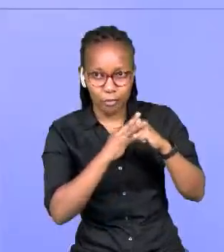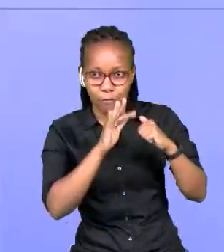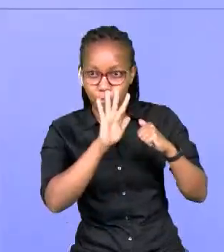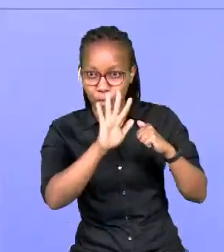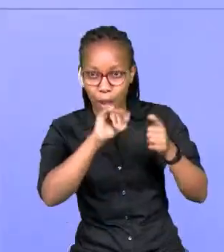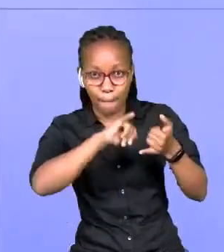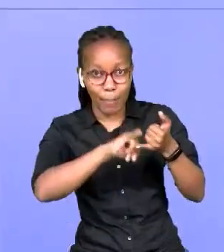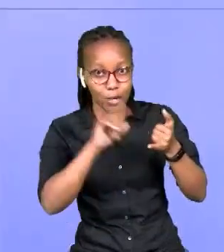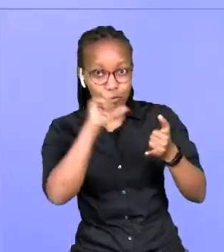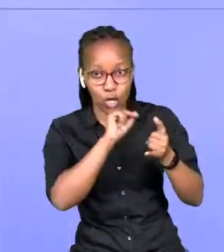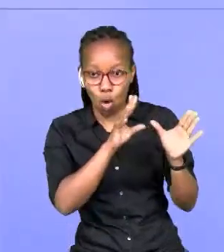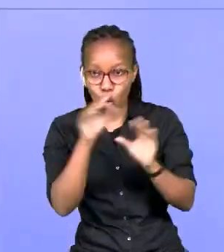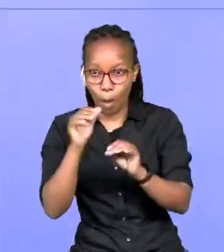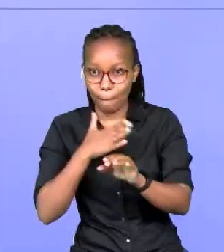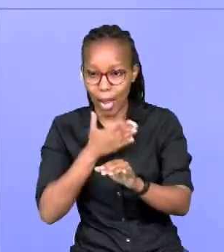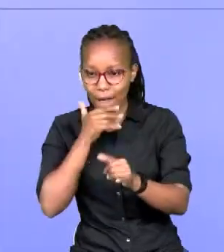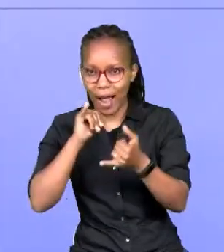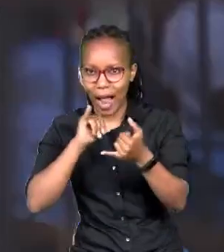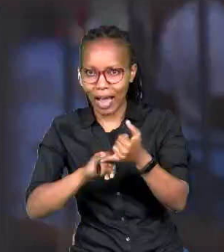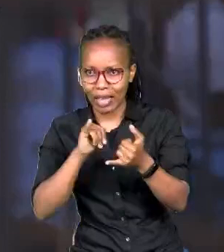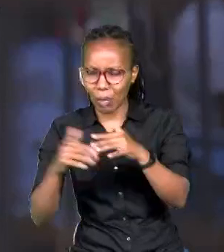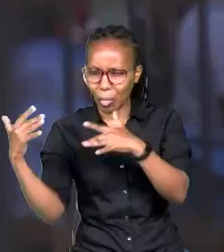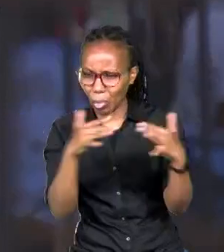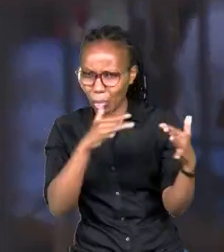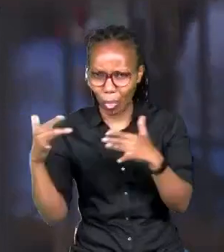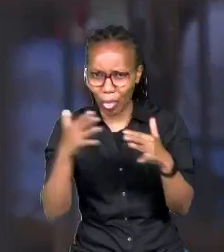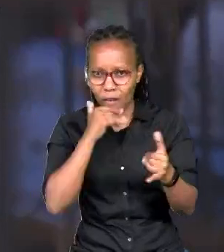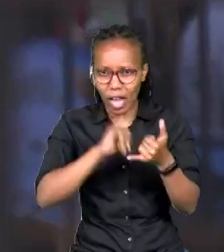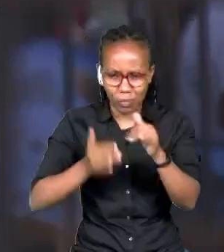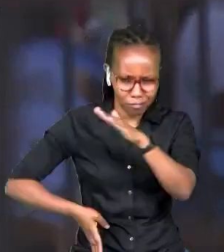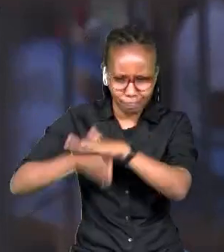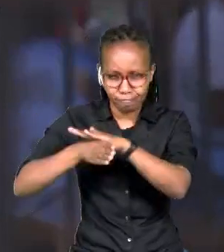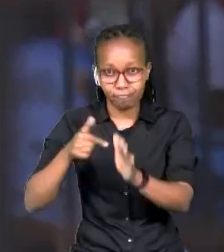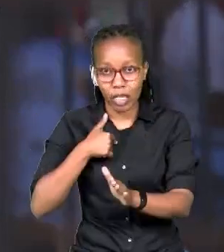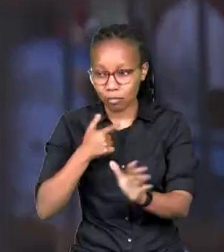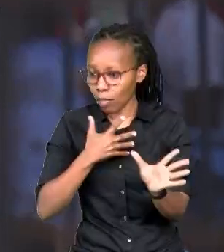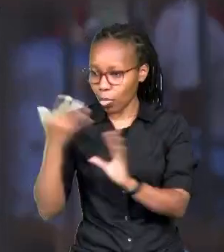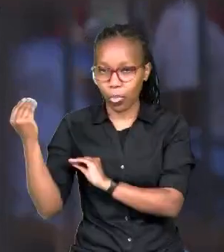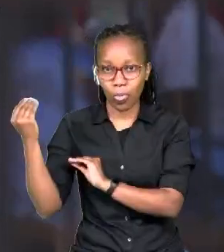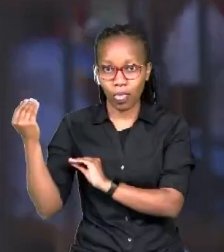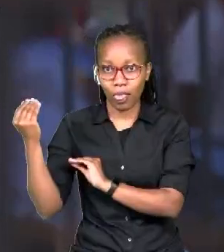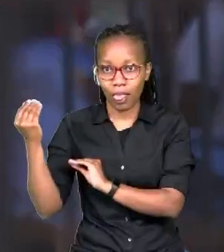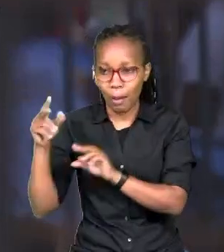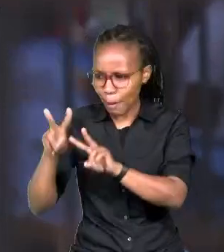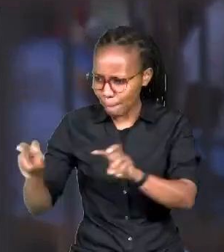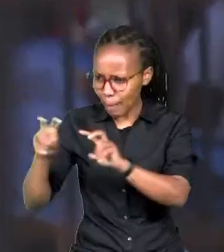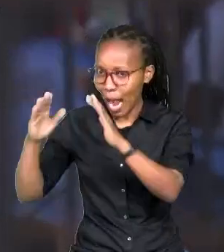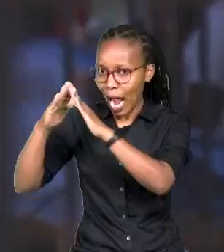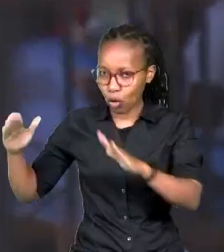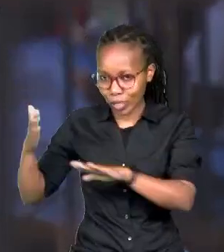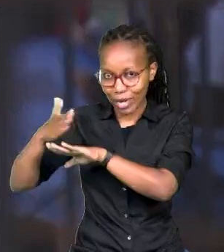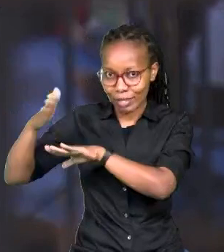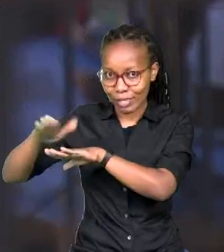1985. Kuoleka nikaenda kwa bwanangu tukasubuana, akanifukuza nikaenda. Kuenda nikaanza nikatafuta nyumba nikakoboa